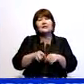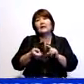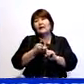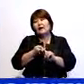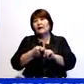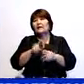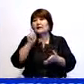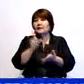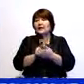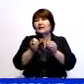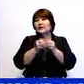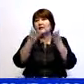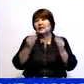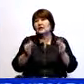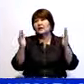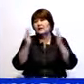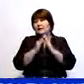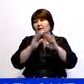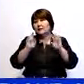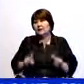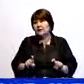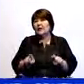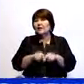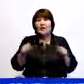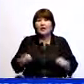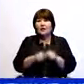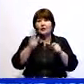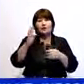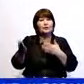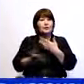контактные должны 10 дней оставаться на домашнем карантине. Нарушители будут платить штраф.